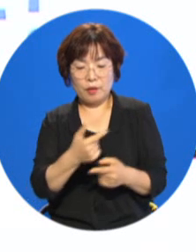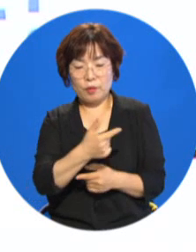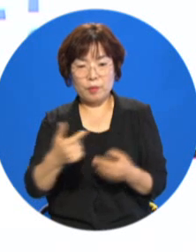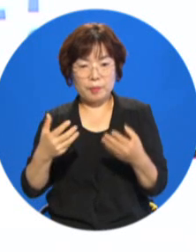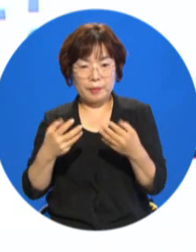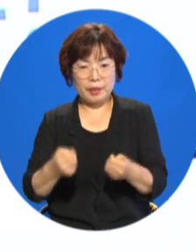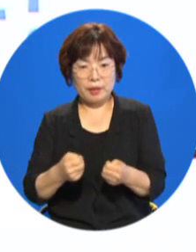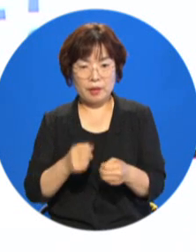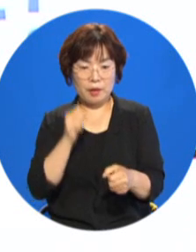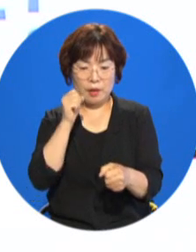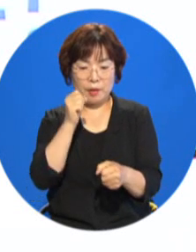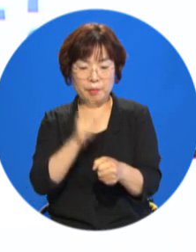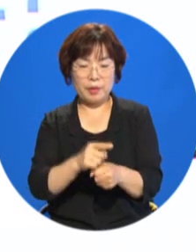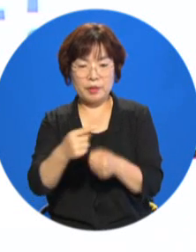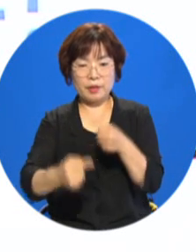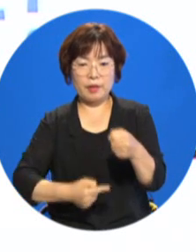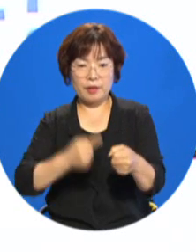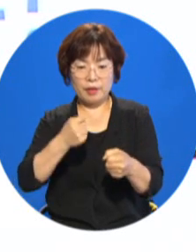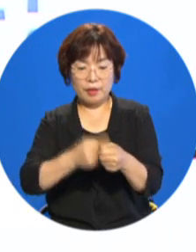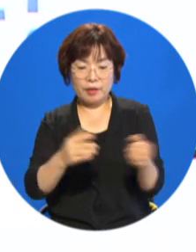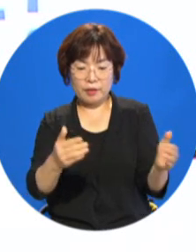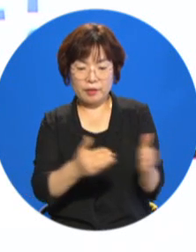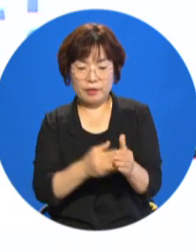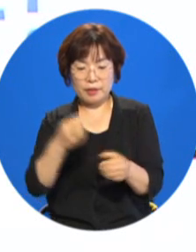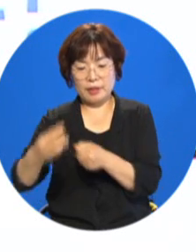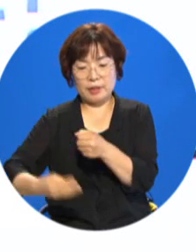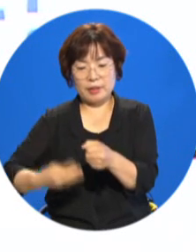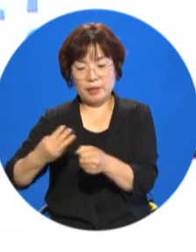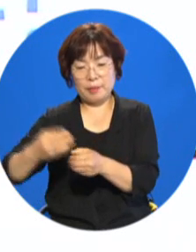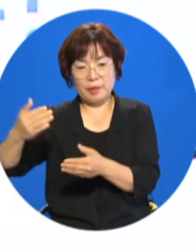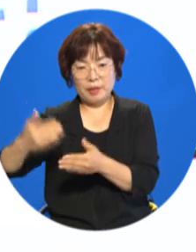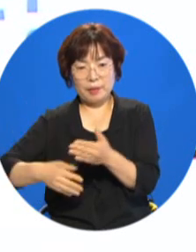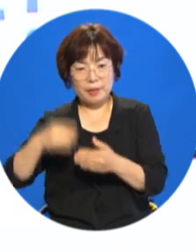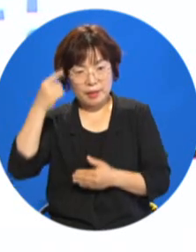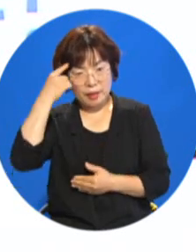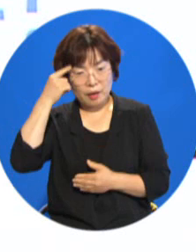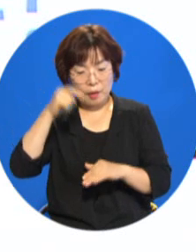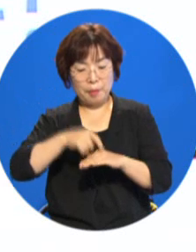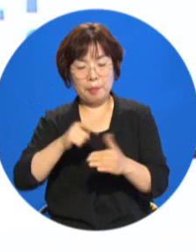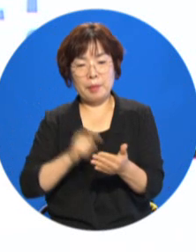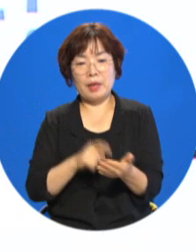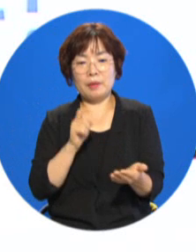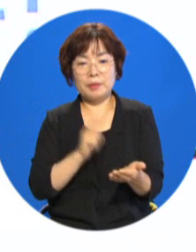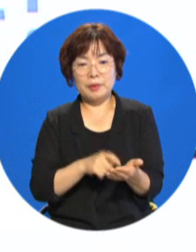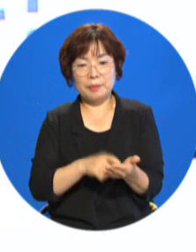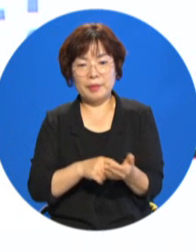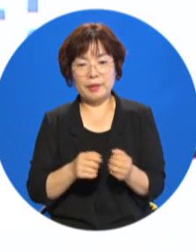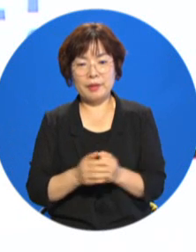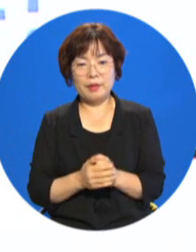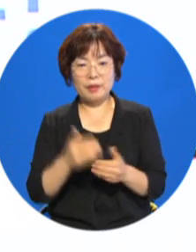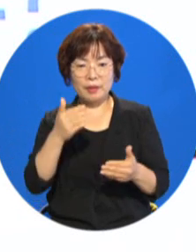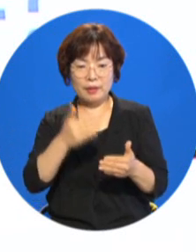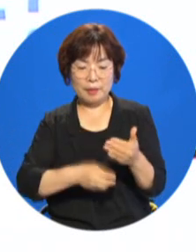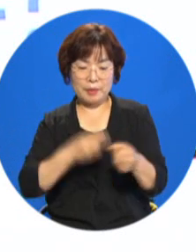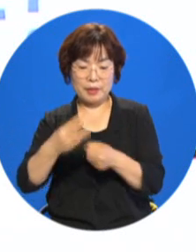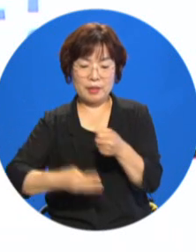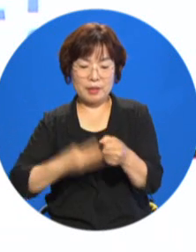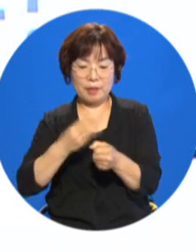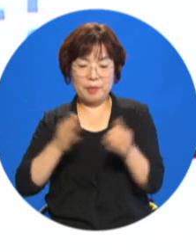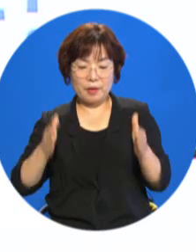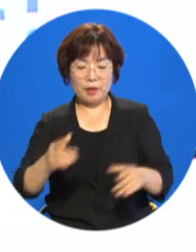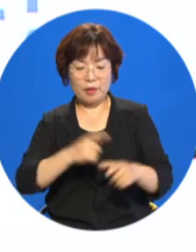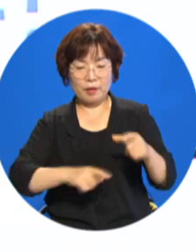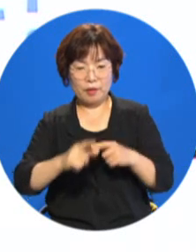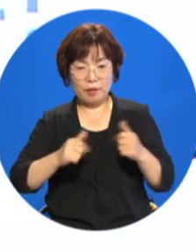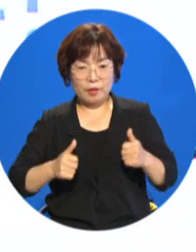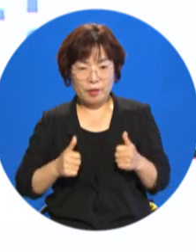많습니다. 벌써 1년 지나고 3년밖에 안 남아서 이렇게 생각하니까 또 마음이 급하기도 합니다. 아무튼 남아있는